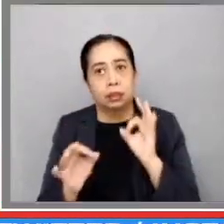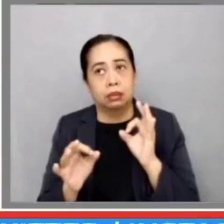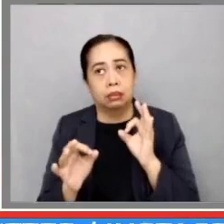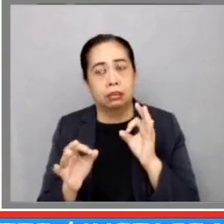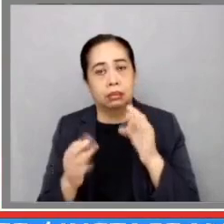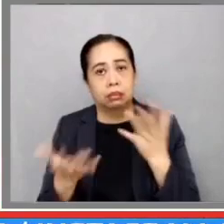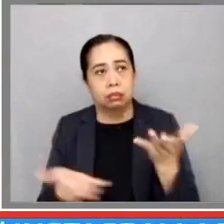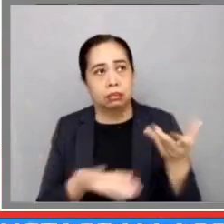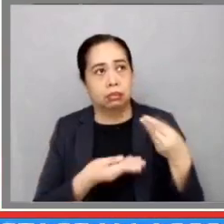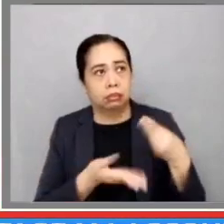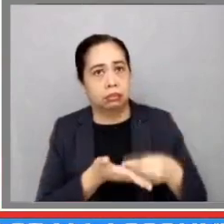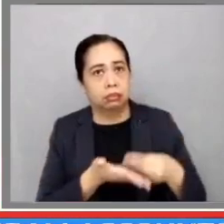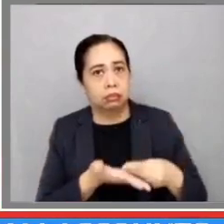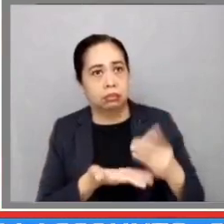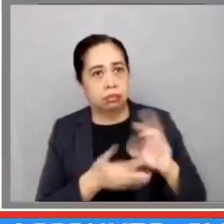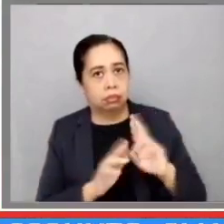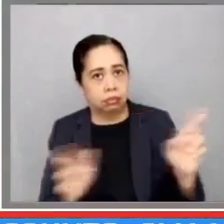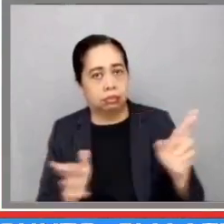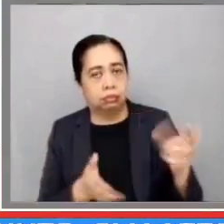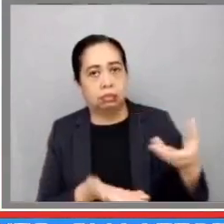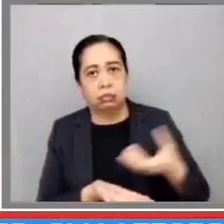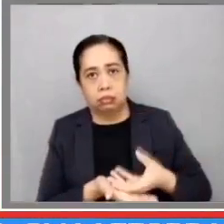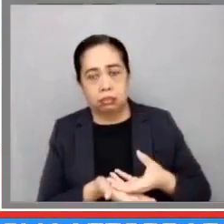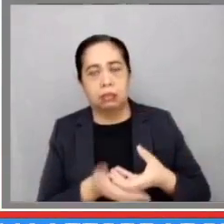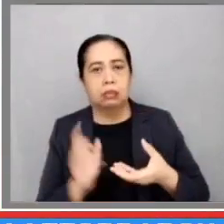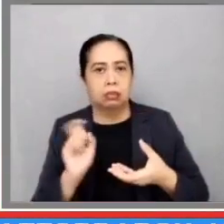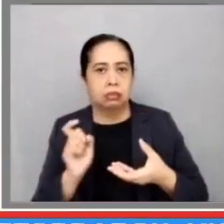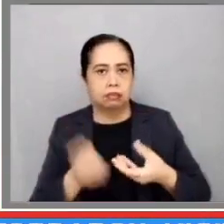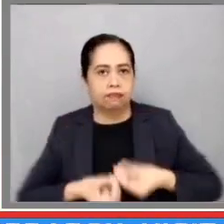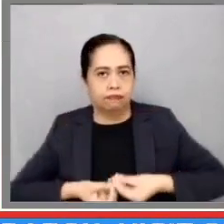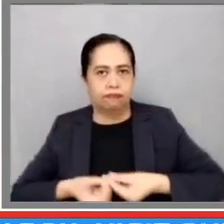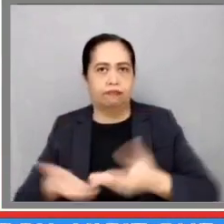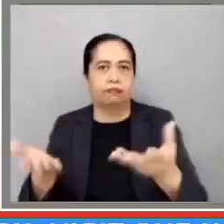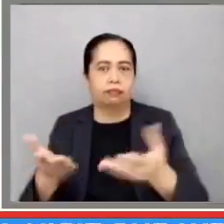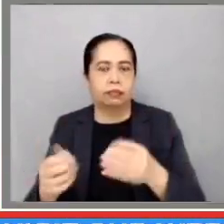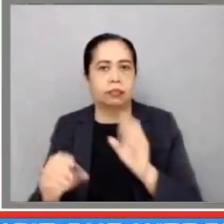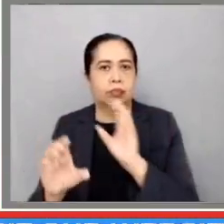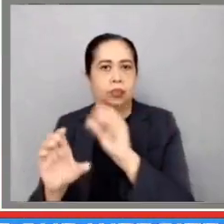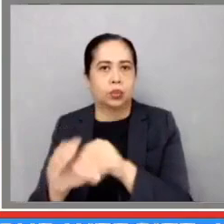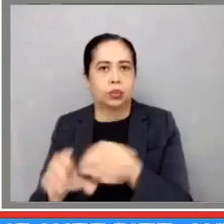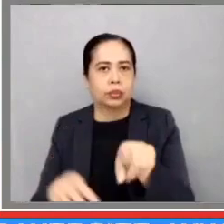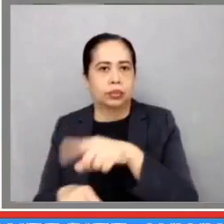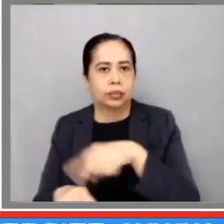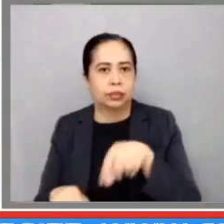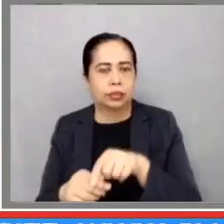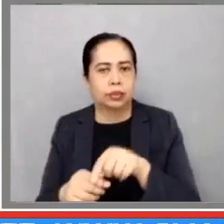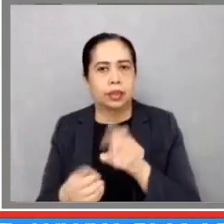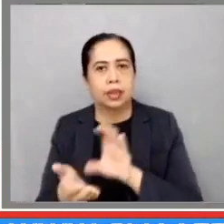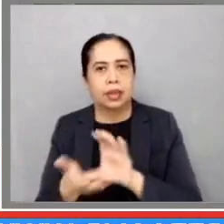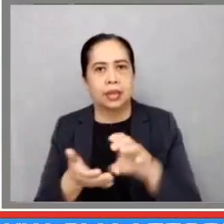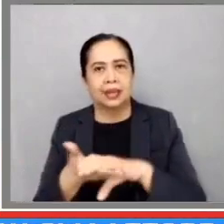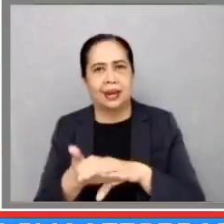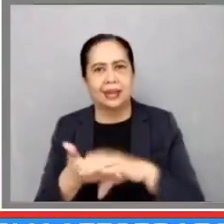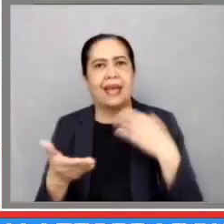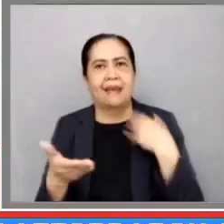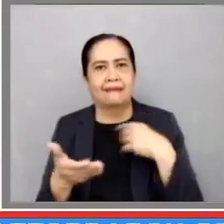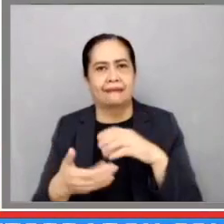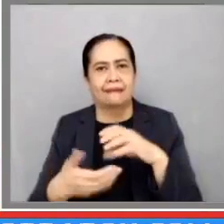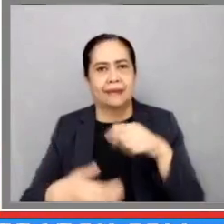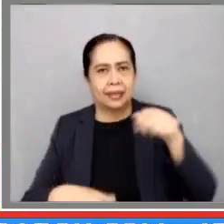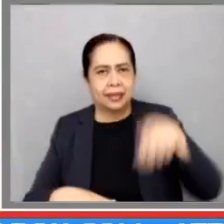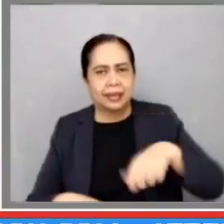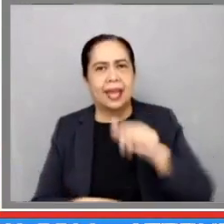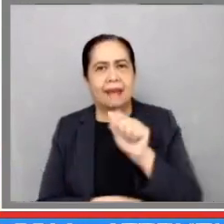po yung fundings natin, yung pondo, kaagad po natin itong may papasok doon po sa mga cash card. May cash card na po o may ATM